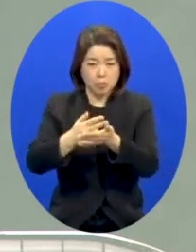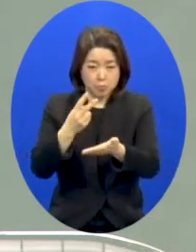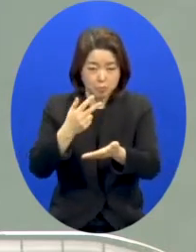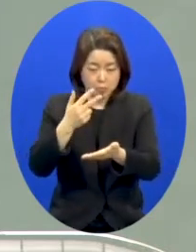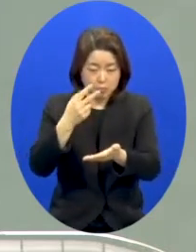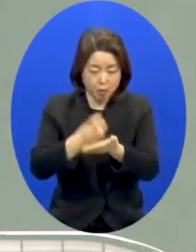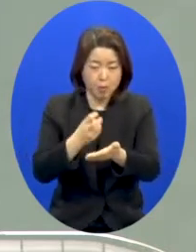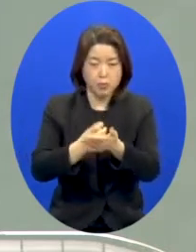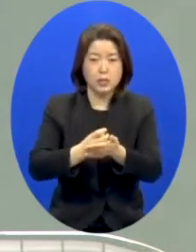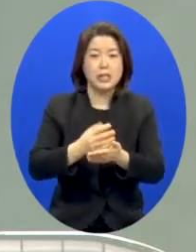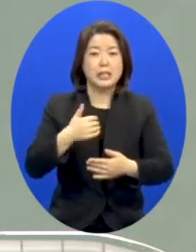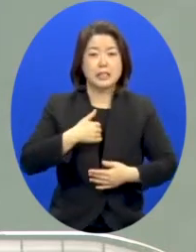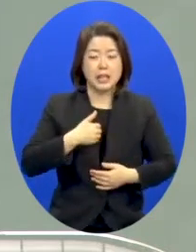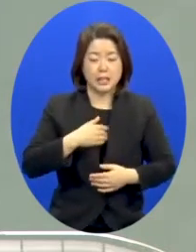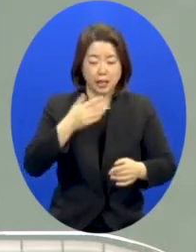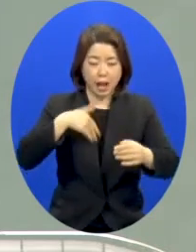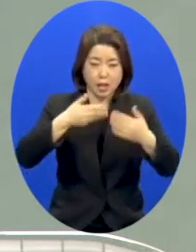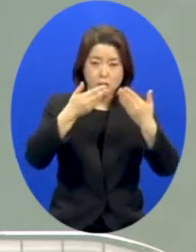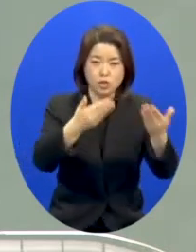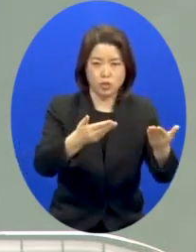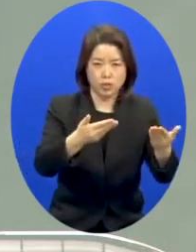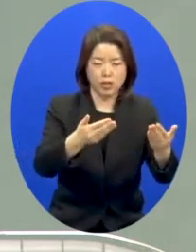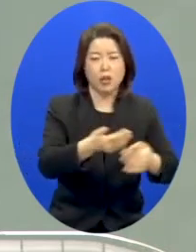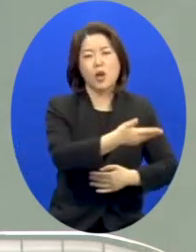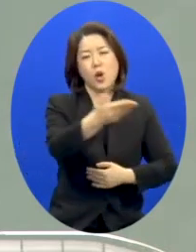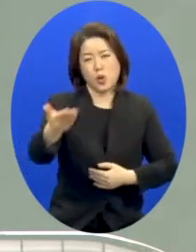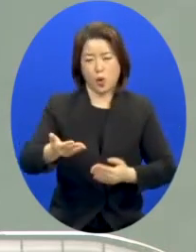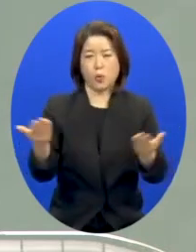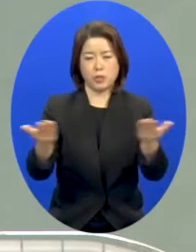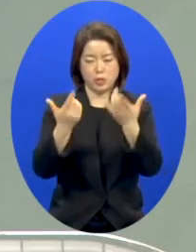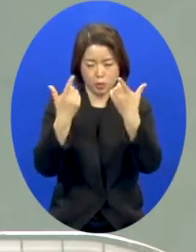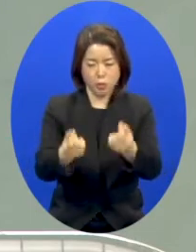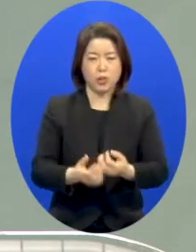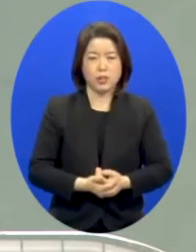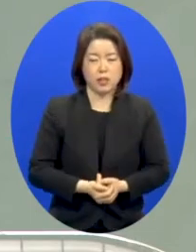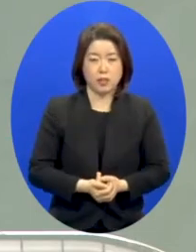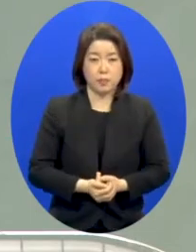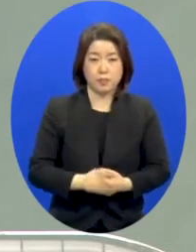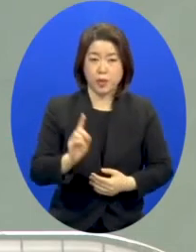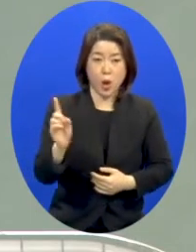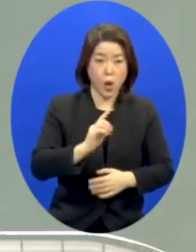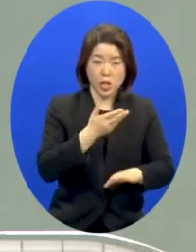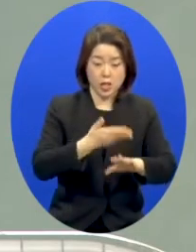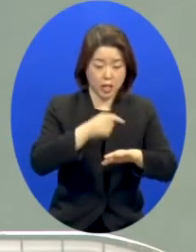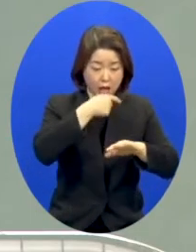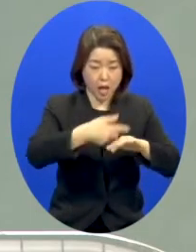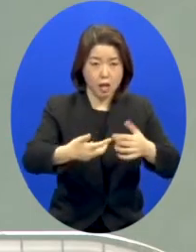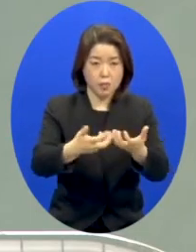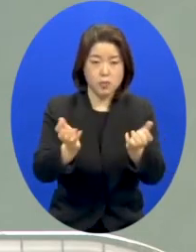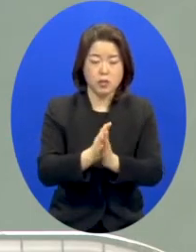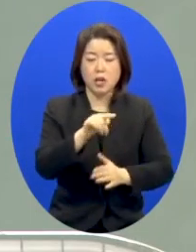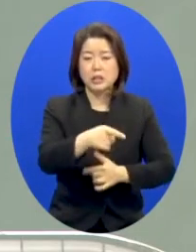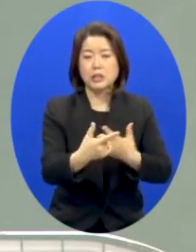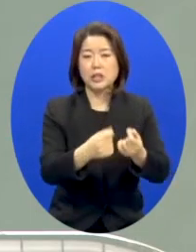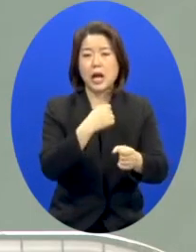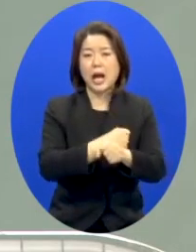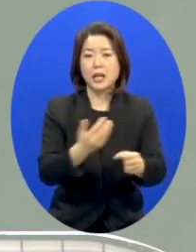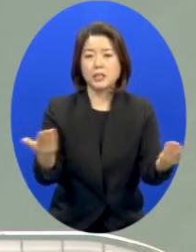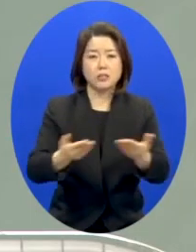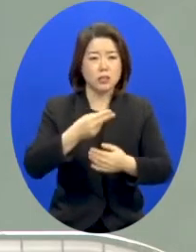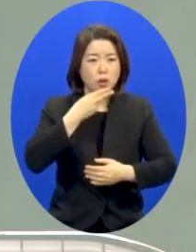여러분의 이야기 아닙니까 20절에 달 언어 다른 민족에게 도 그와 같이 하신 일이 없으시니